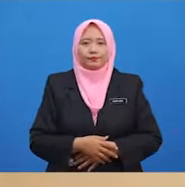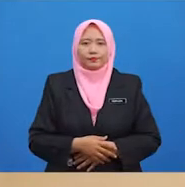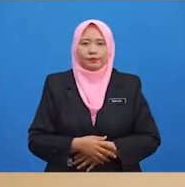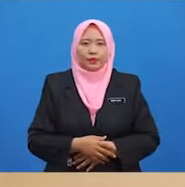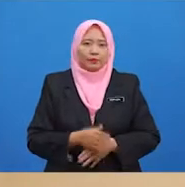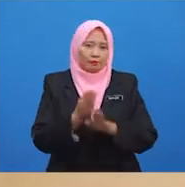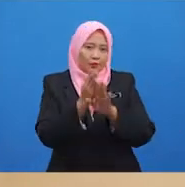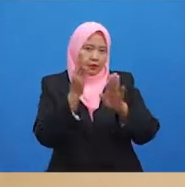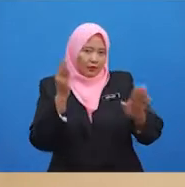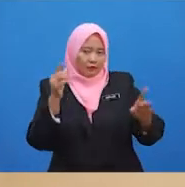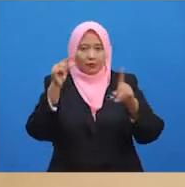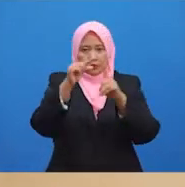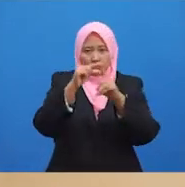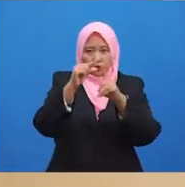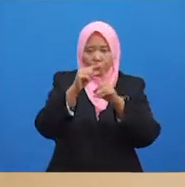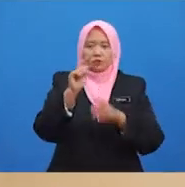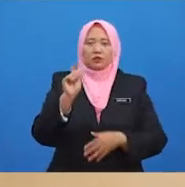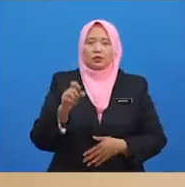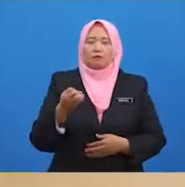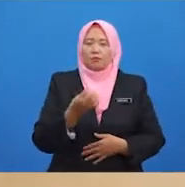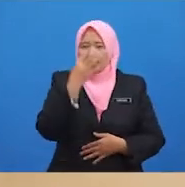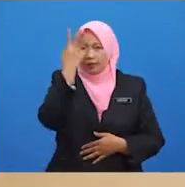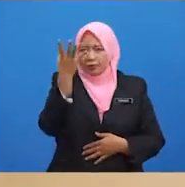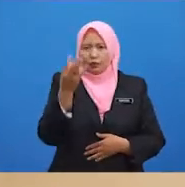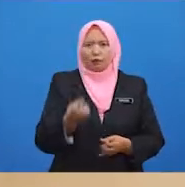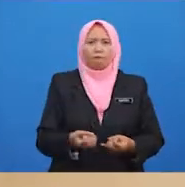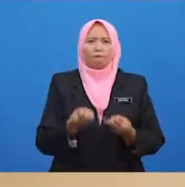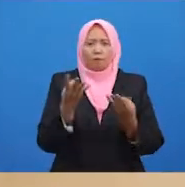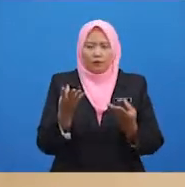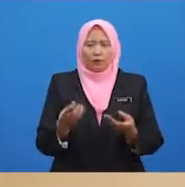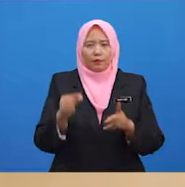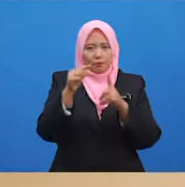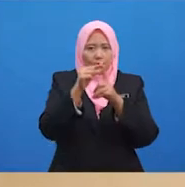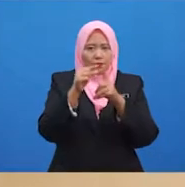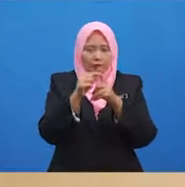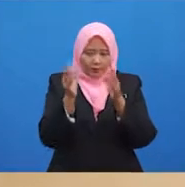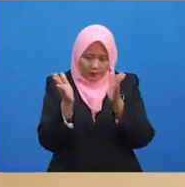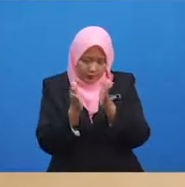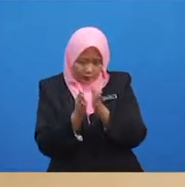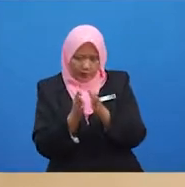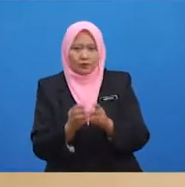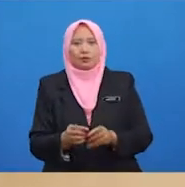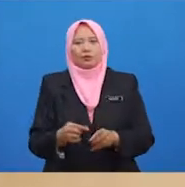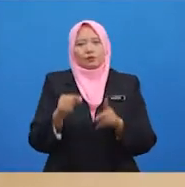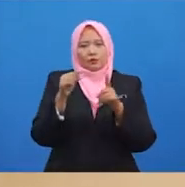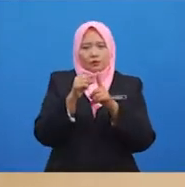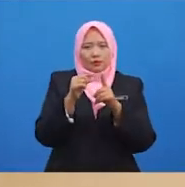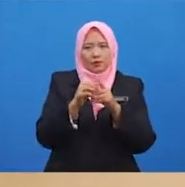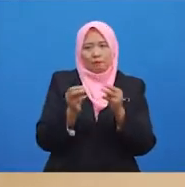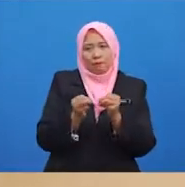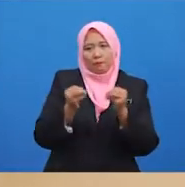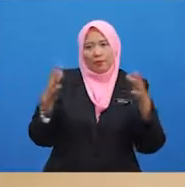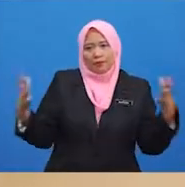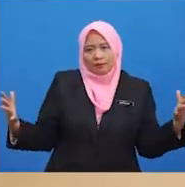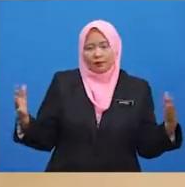perlu menyatakan jumlah bilangan perkataan paling minimum dan bilangan paling maksimum dalam setiap